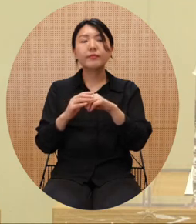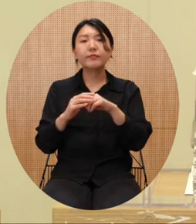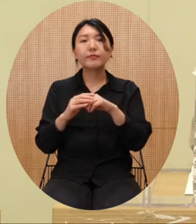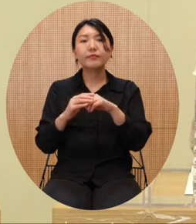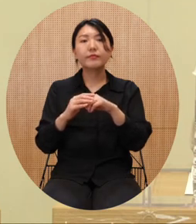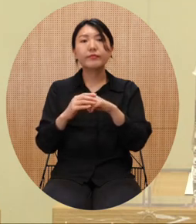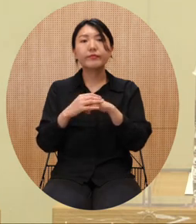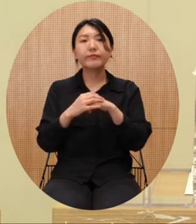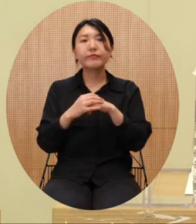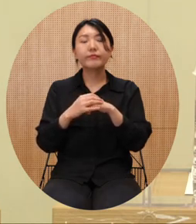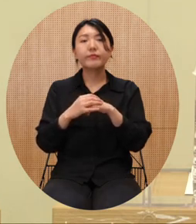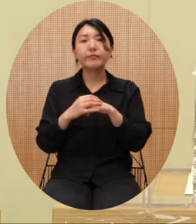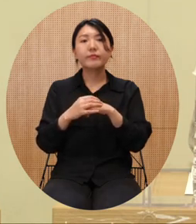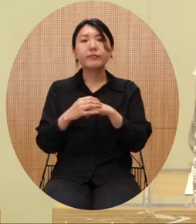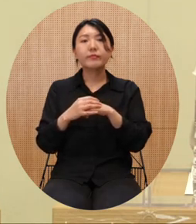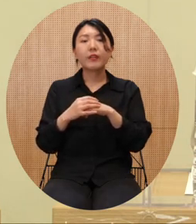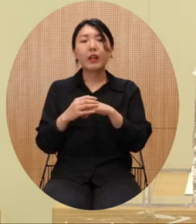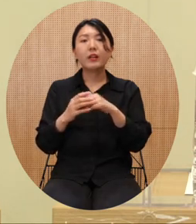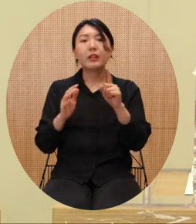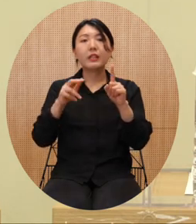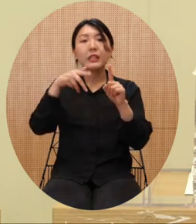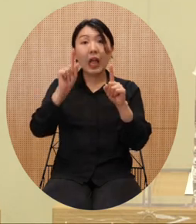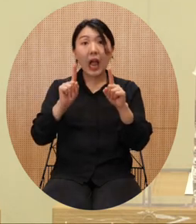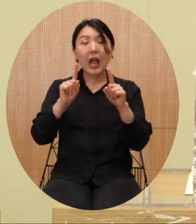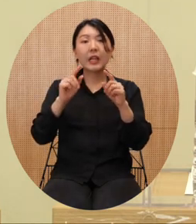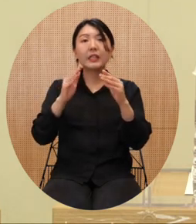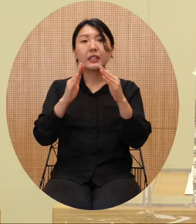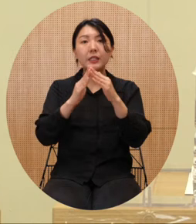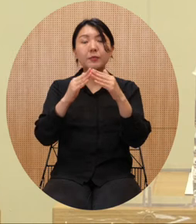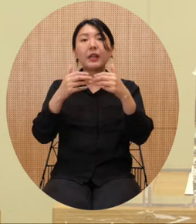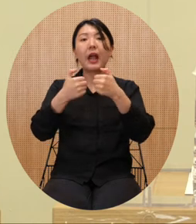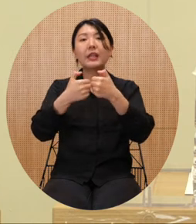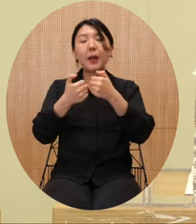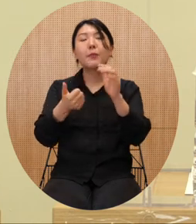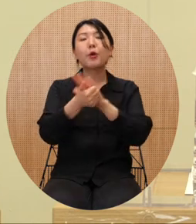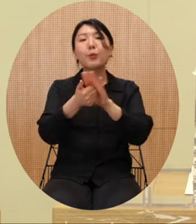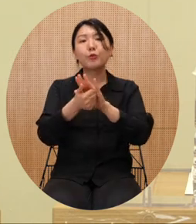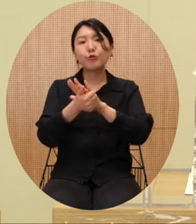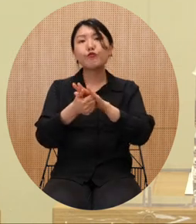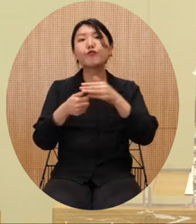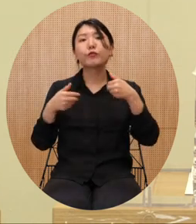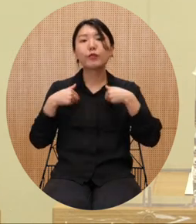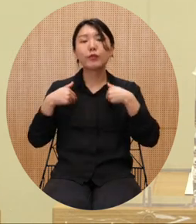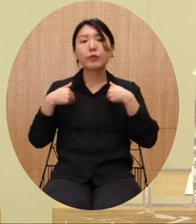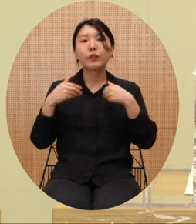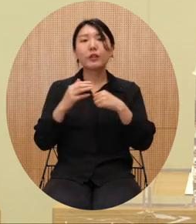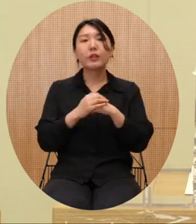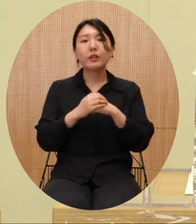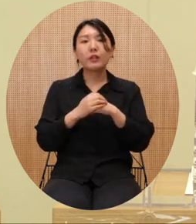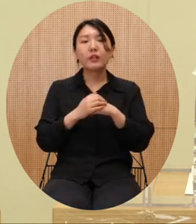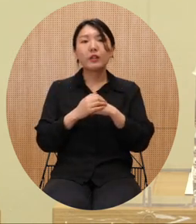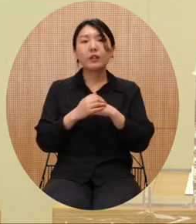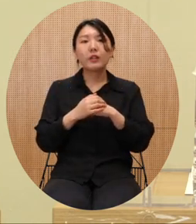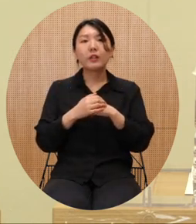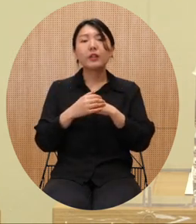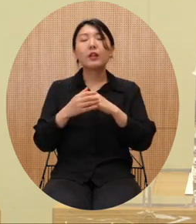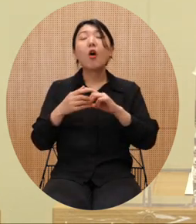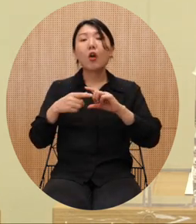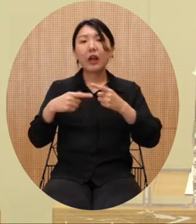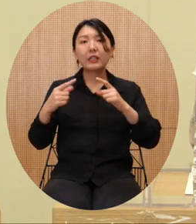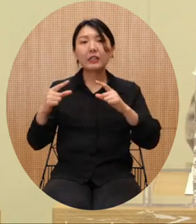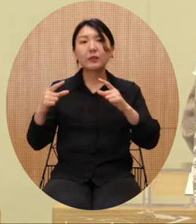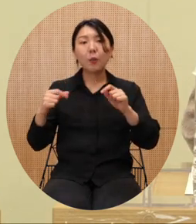숫자는 낮은 숫자입니다. 또 하나는 밀착 주거 상담 지원 서비스가 필요합니다. 상담 기간 누적적인 여러